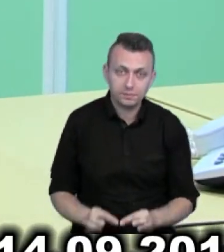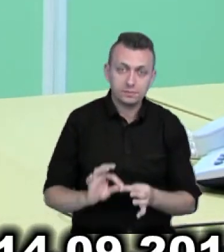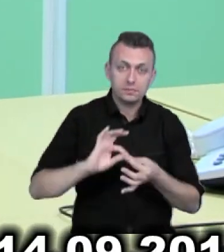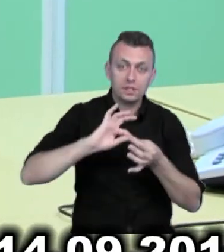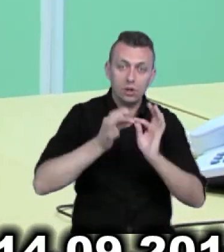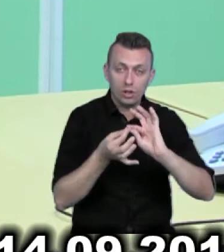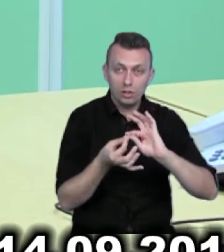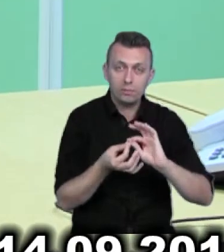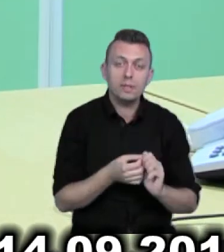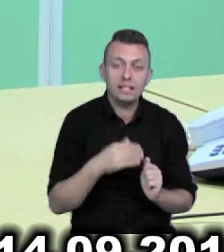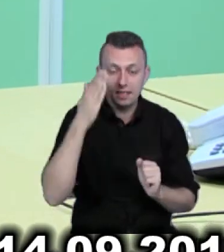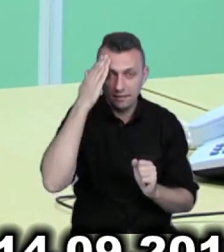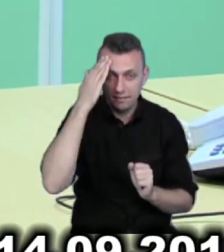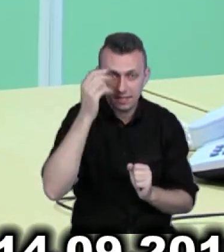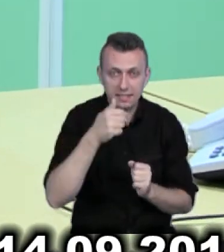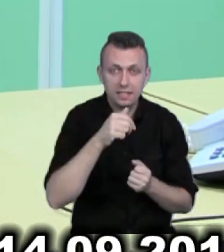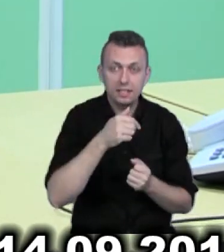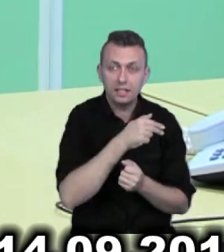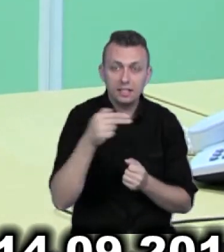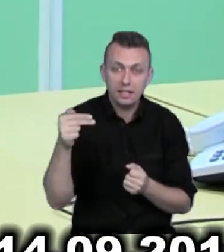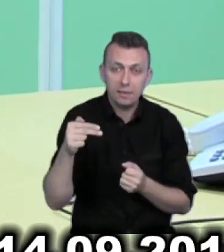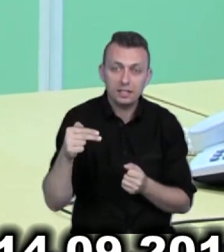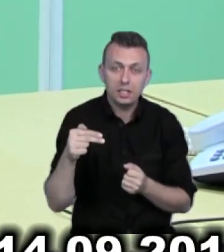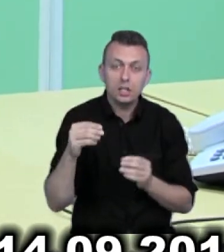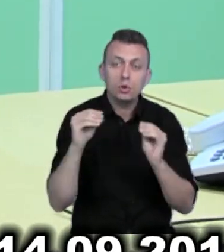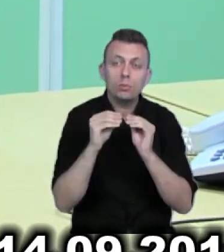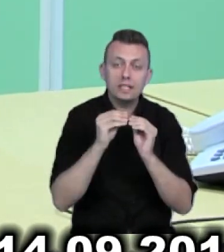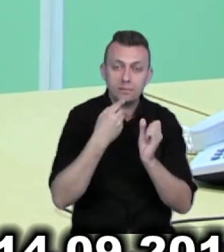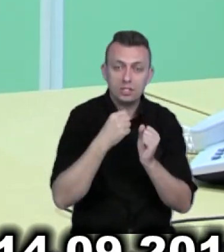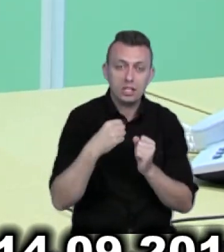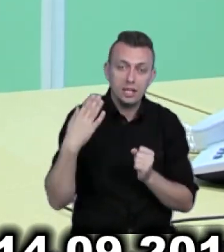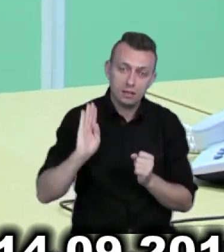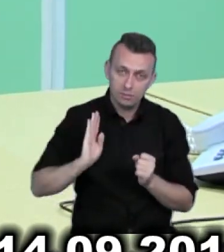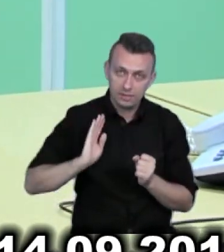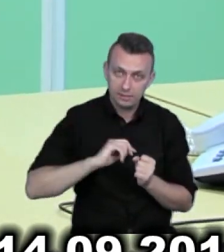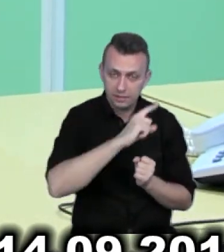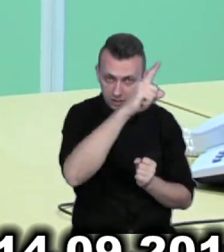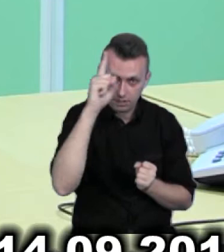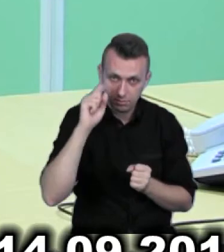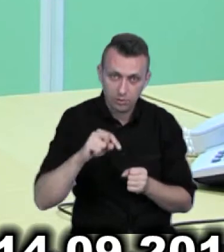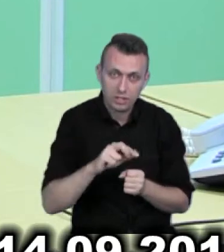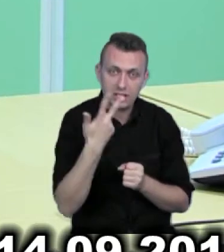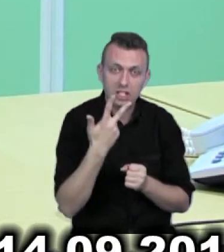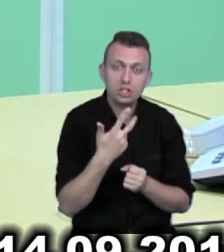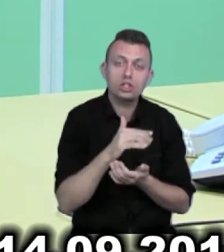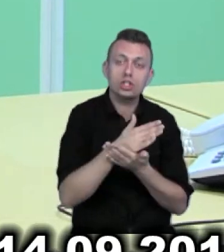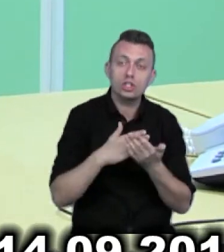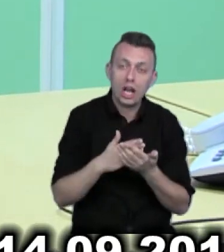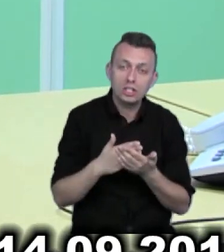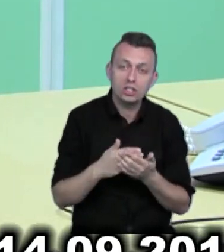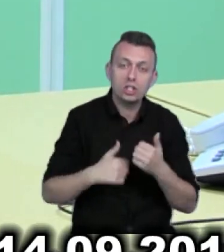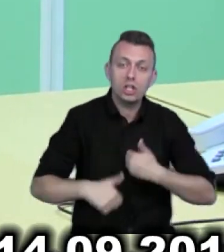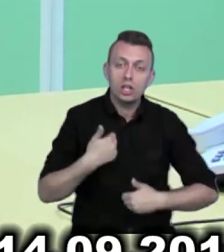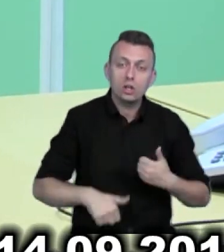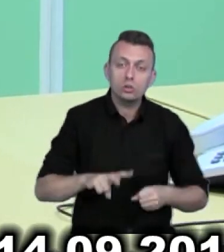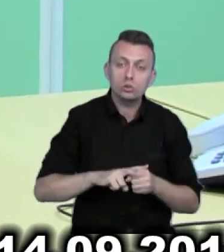o ubezpieczeniach społecznych. To jest trzyetapowy konkurs. Najpierw odbywa się w szkole, później na etapie